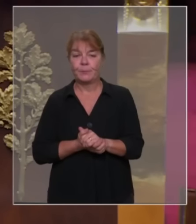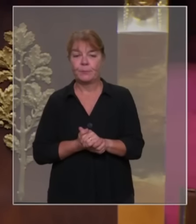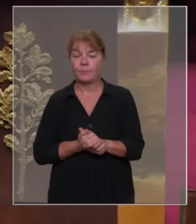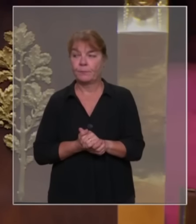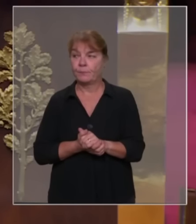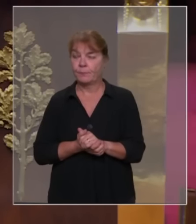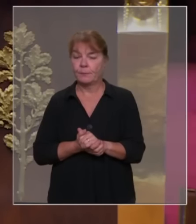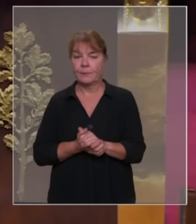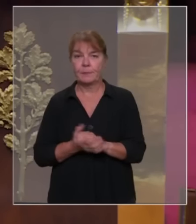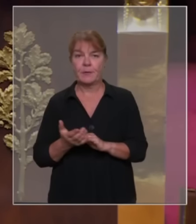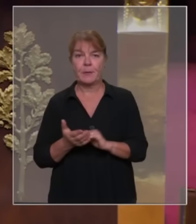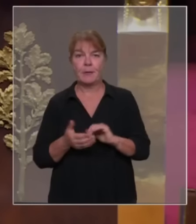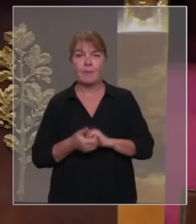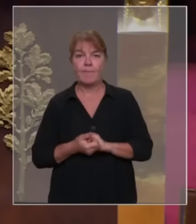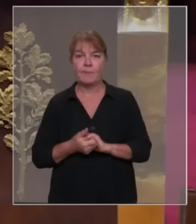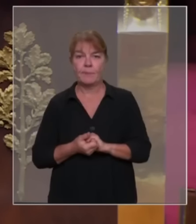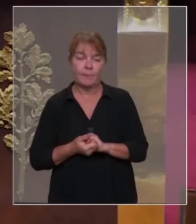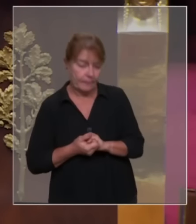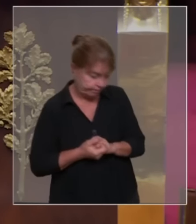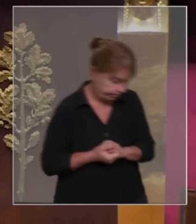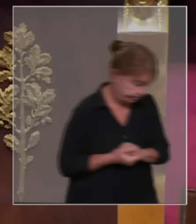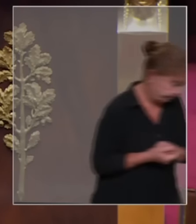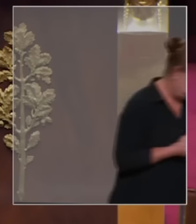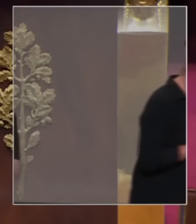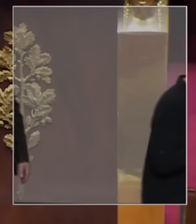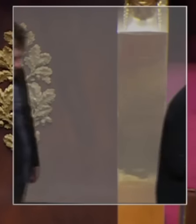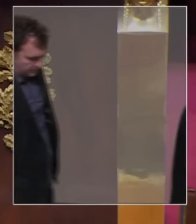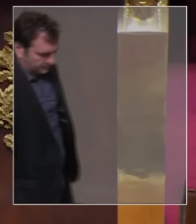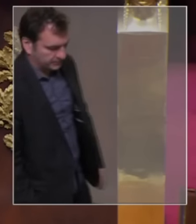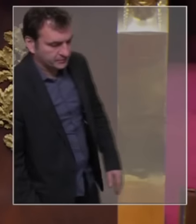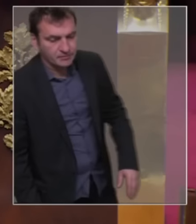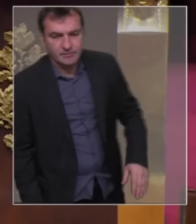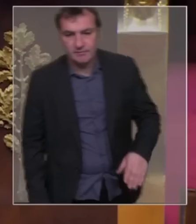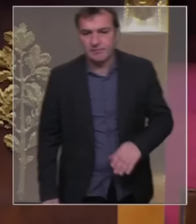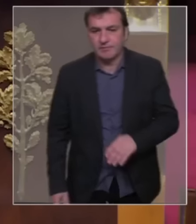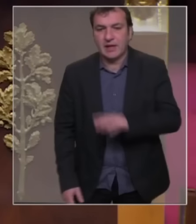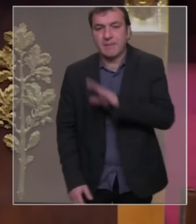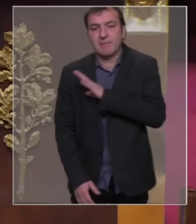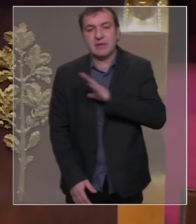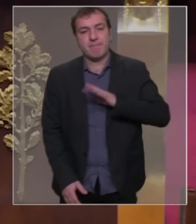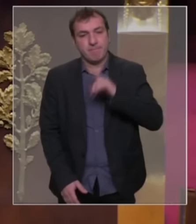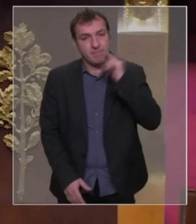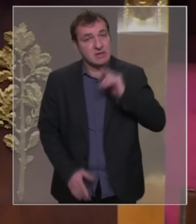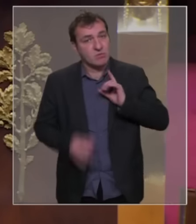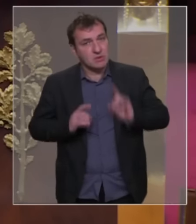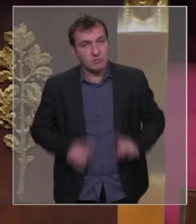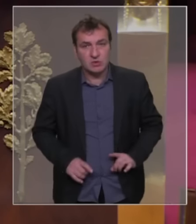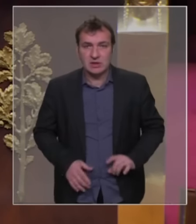Mesdames et messieurs les députés, le premier remède de la dette,